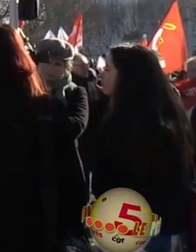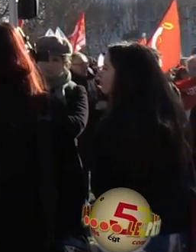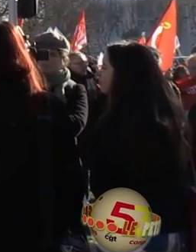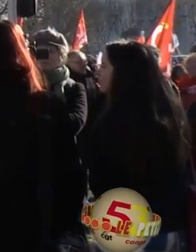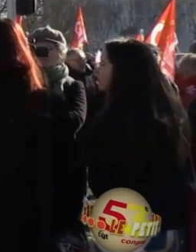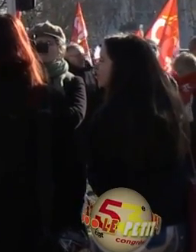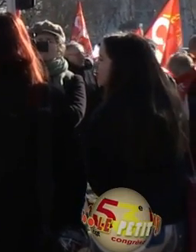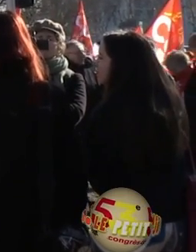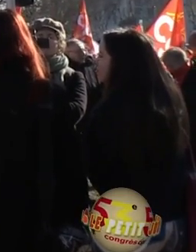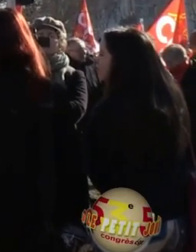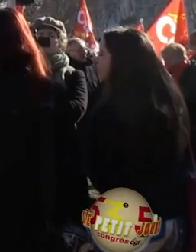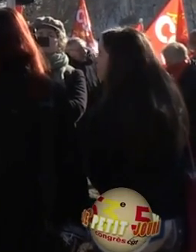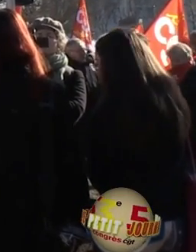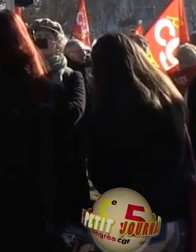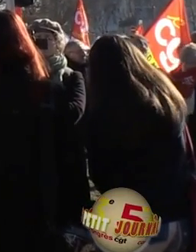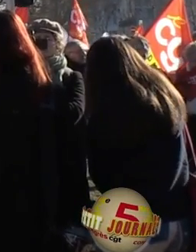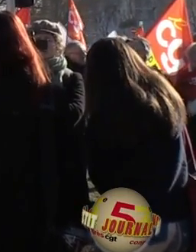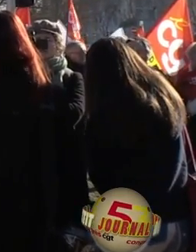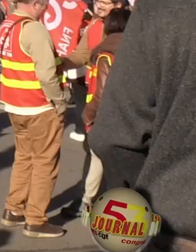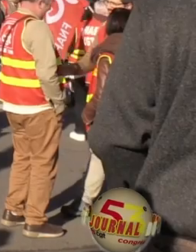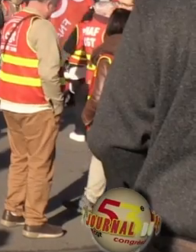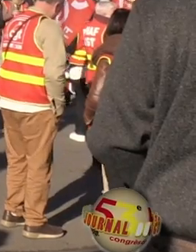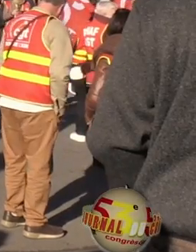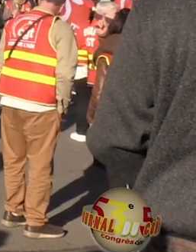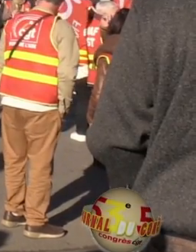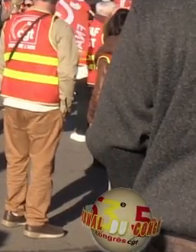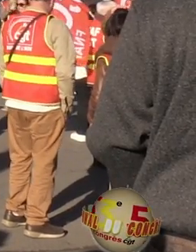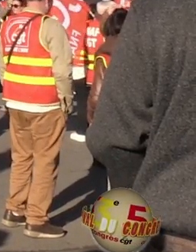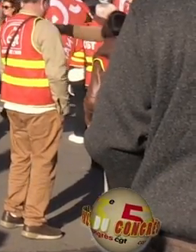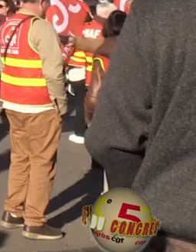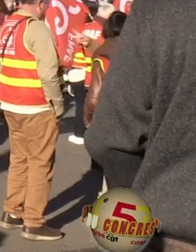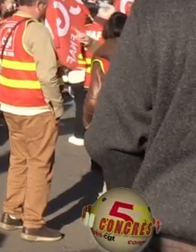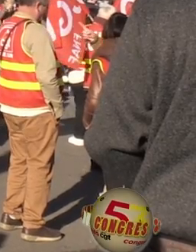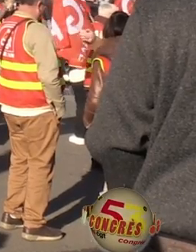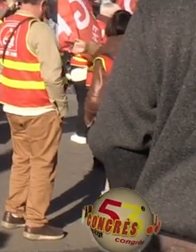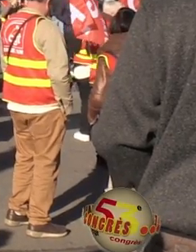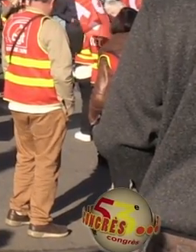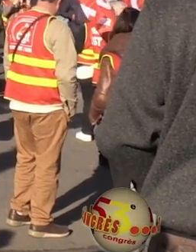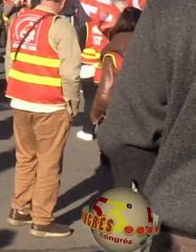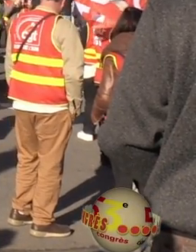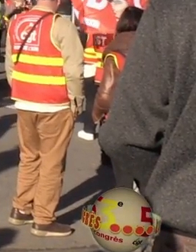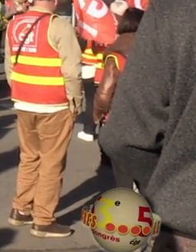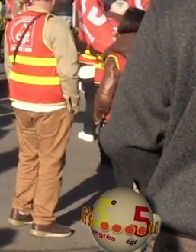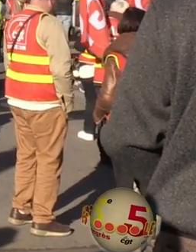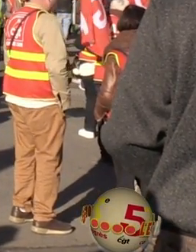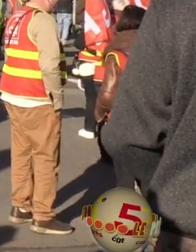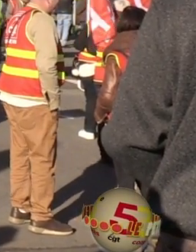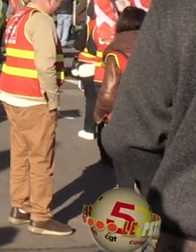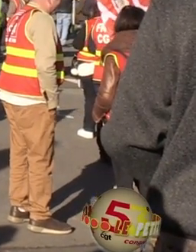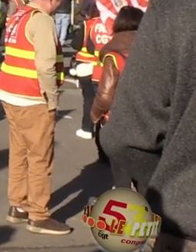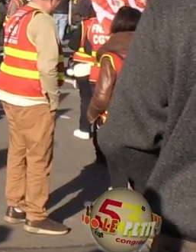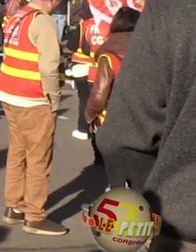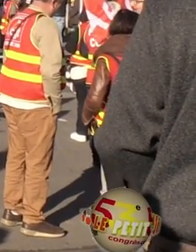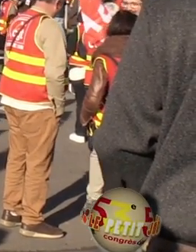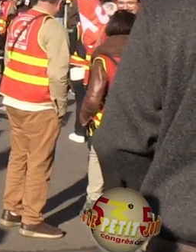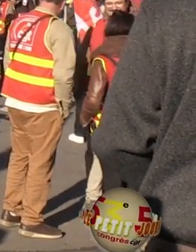acquis qu'on a, c'est grâce à la rue, c'est grâce aux manifestations, c'est grâce aux piquets de grève. Il y a quand même de plus en plus de participants pour qui c'est la première fois. Et en